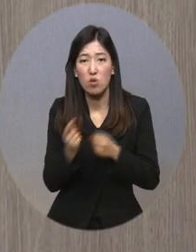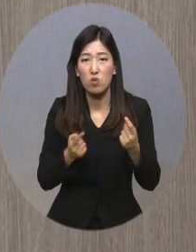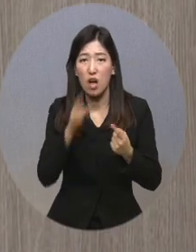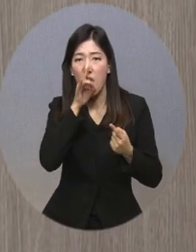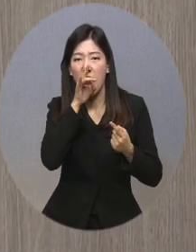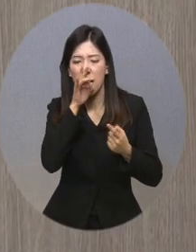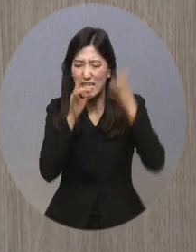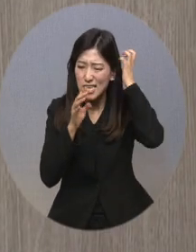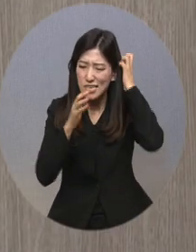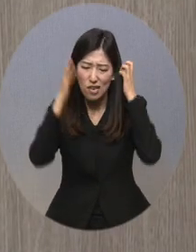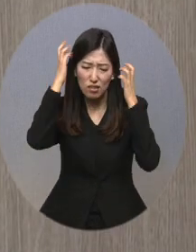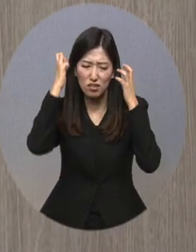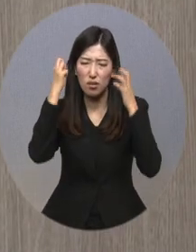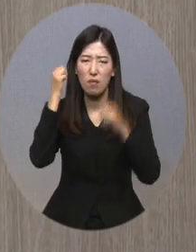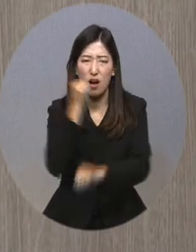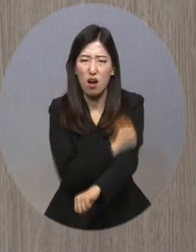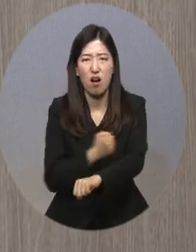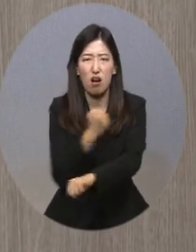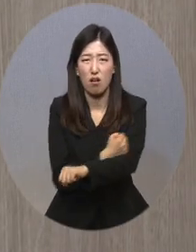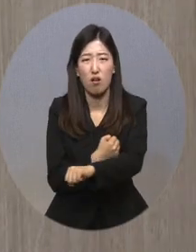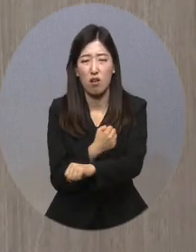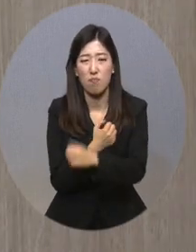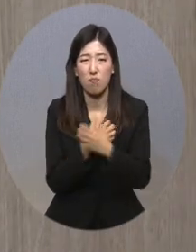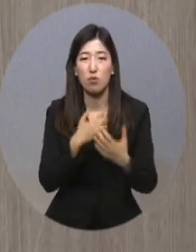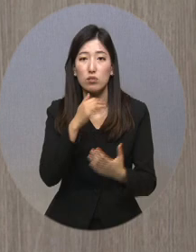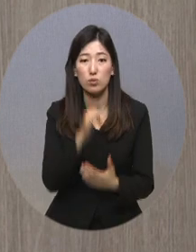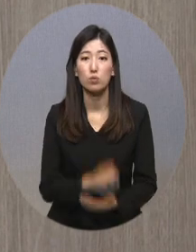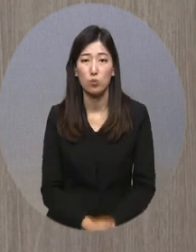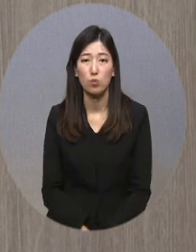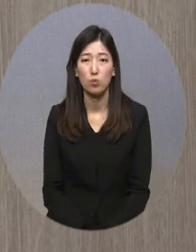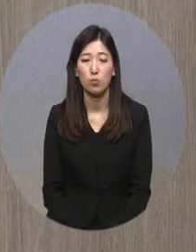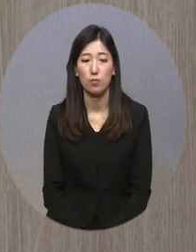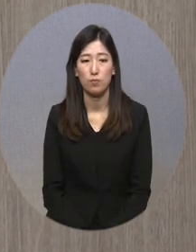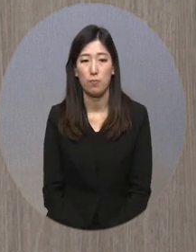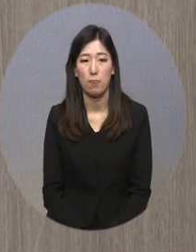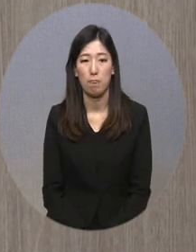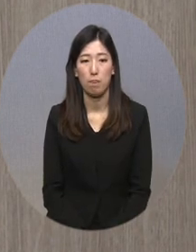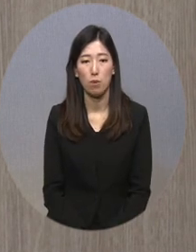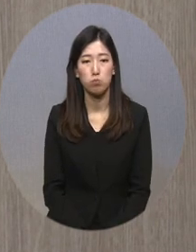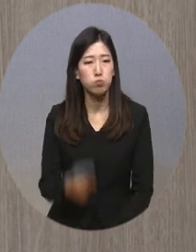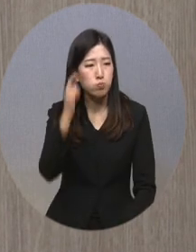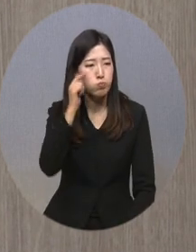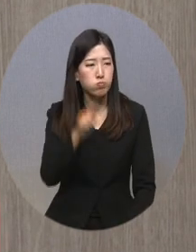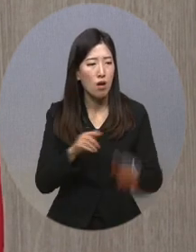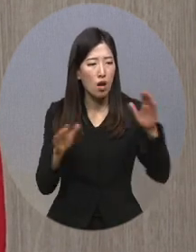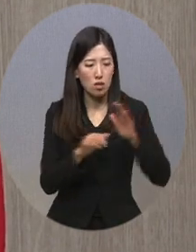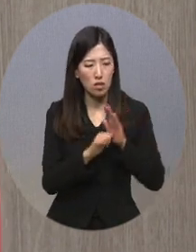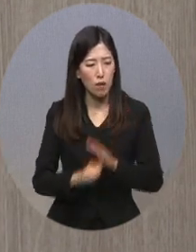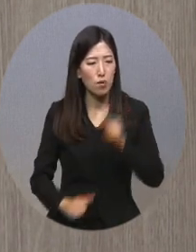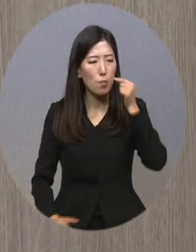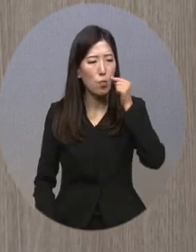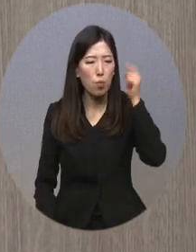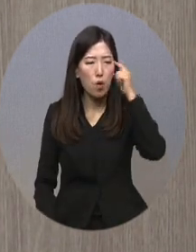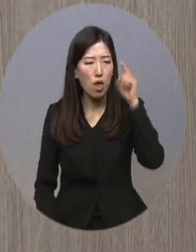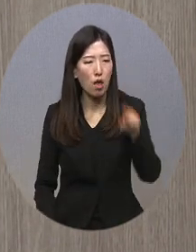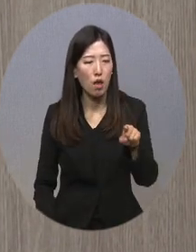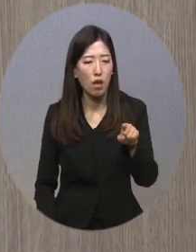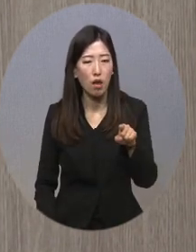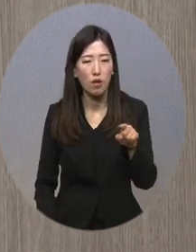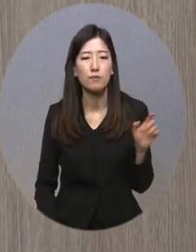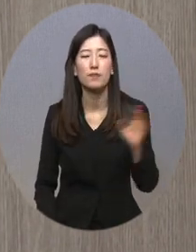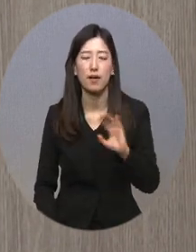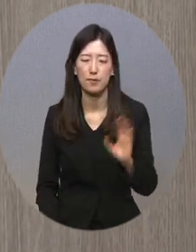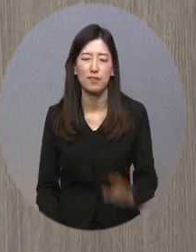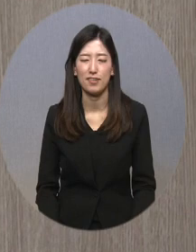예. 그거를 우리가 이제 일반적인 견해를 볼 때는 왜 이렇게 저 학생이 저렇게 참지 못할까 하는데 전문적인